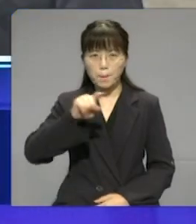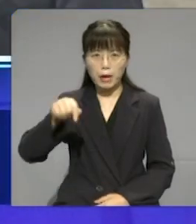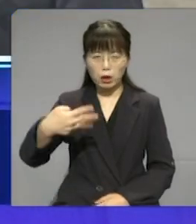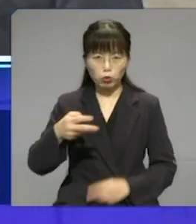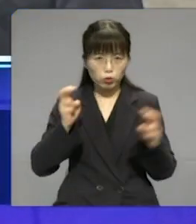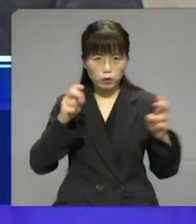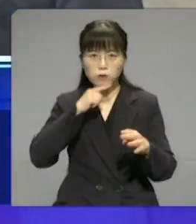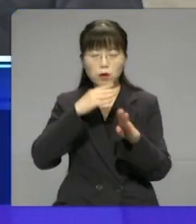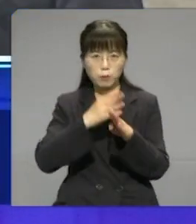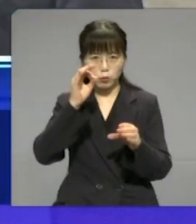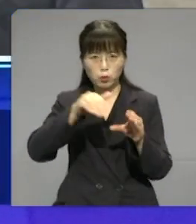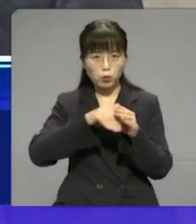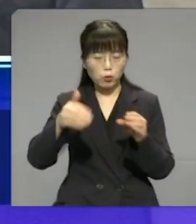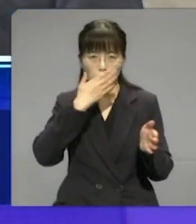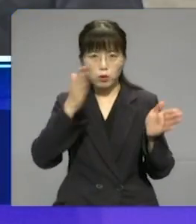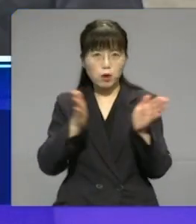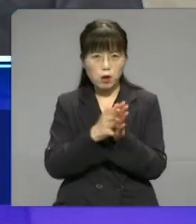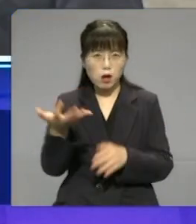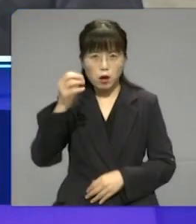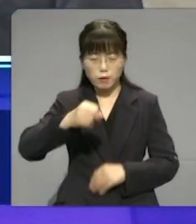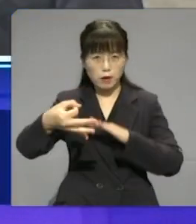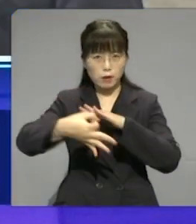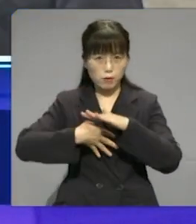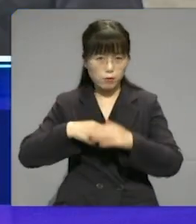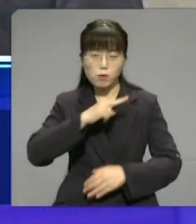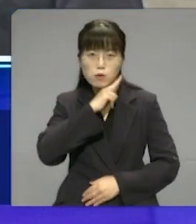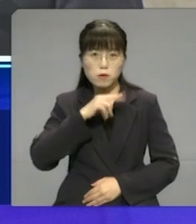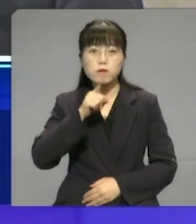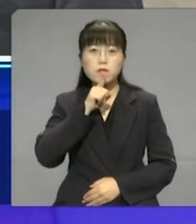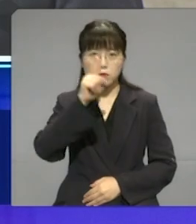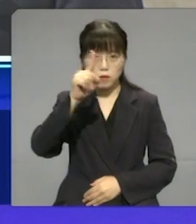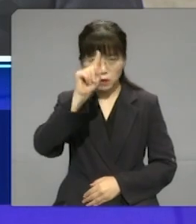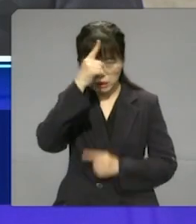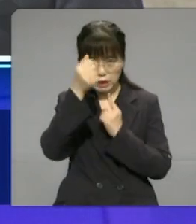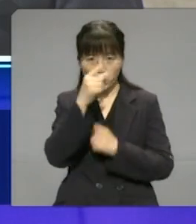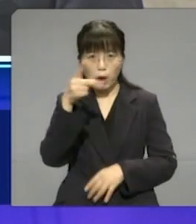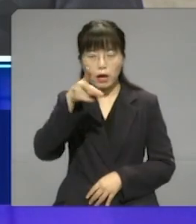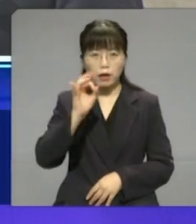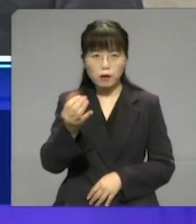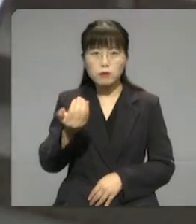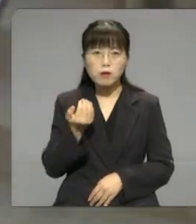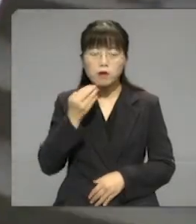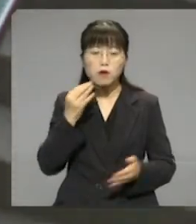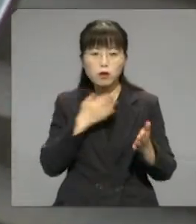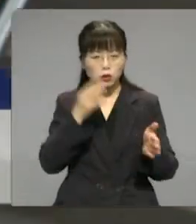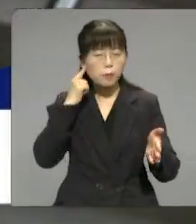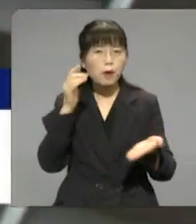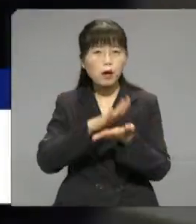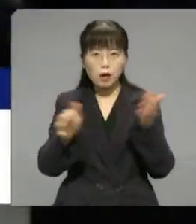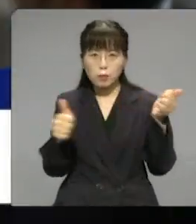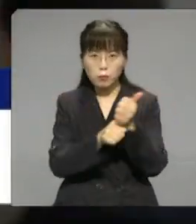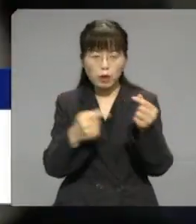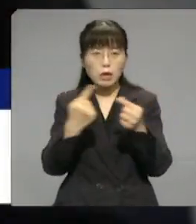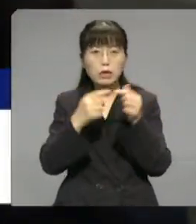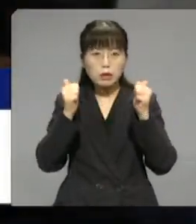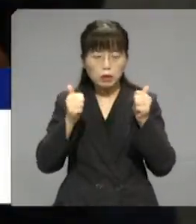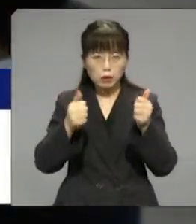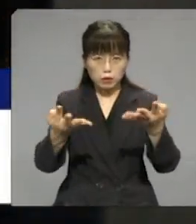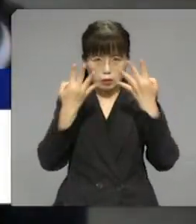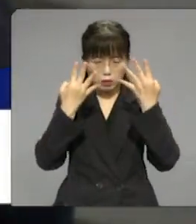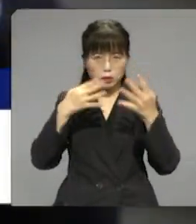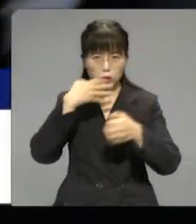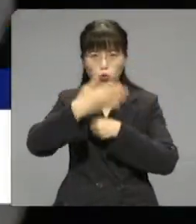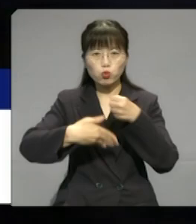쌍방울그룹 대북 송금에 공모하고 억대 뇌물을 받은 혐의로 기소된 이화영 전 경기도 평화부지사가 1심에서 징역